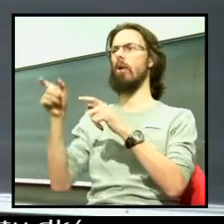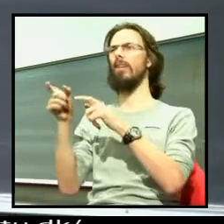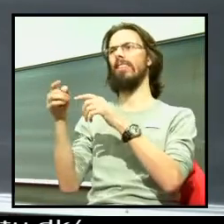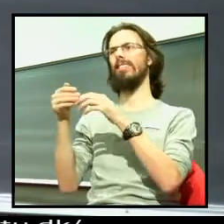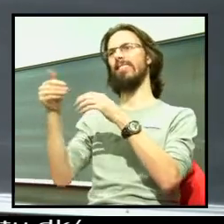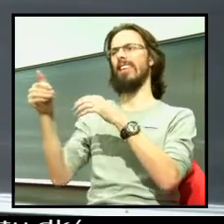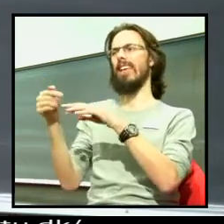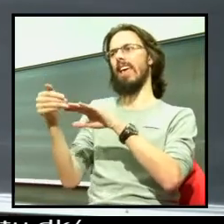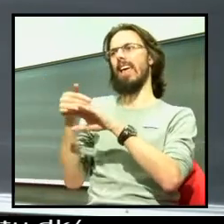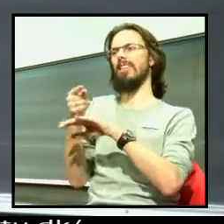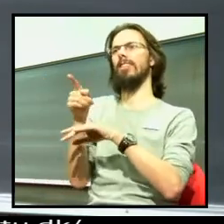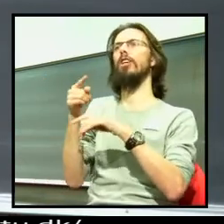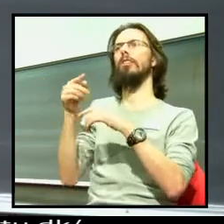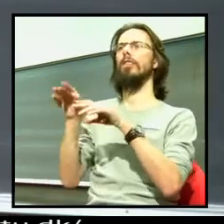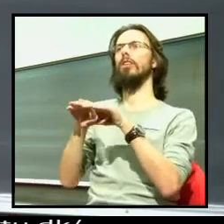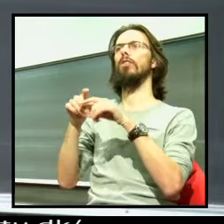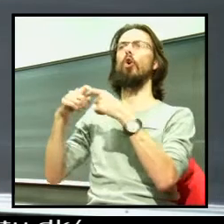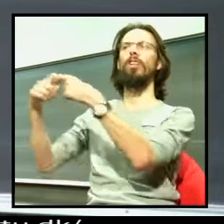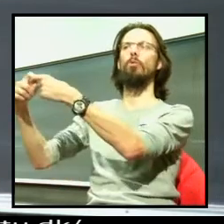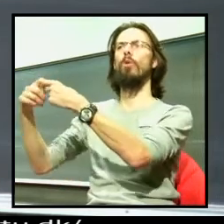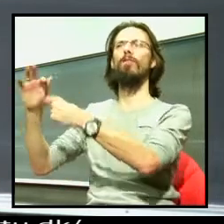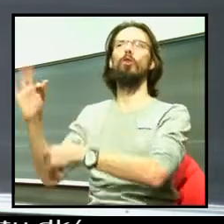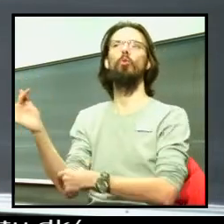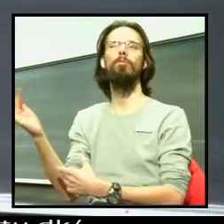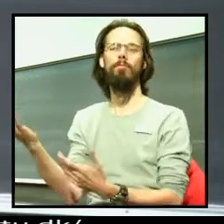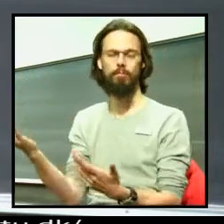Det skal vi ikke, hvad skal man sige, træde vande i det her, men det er sådan